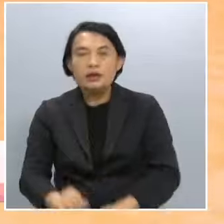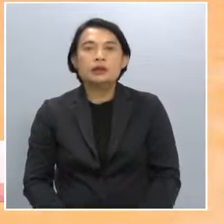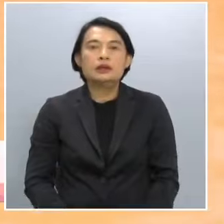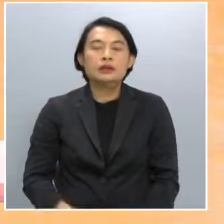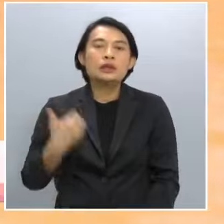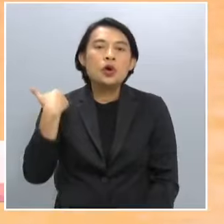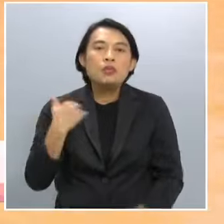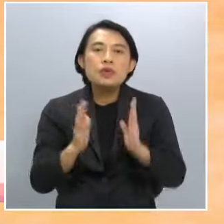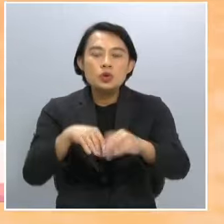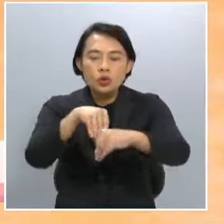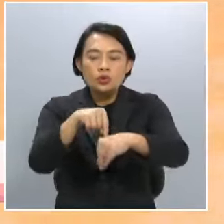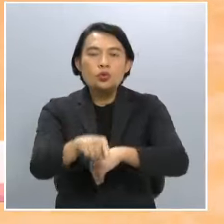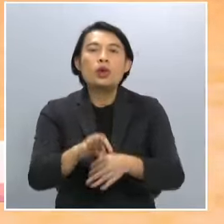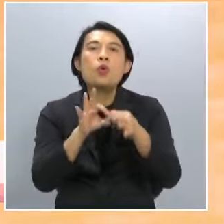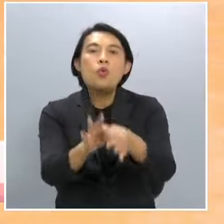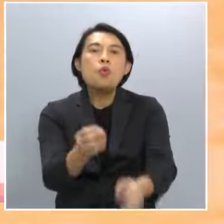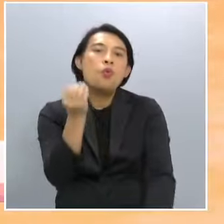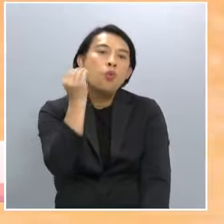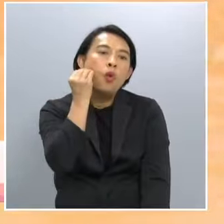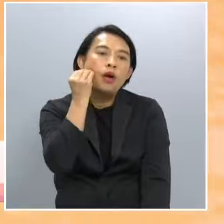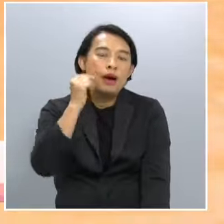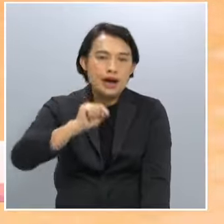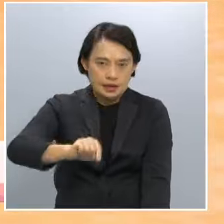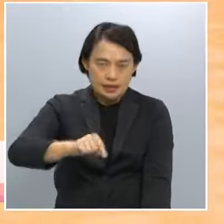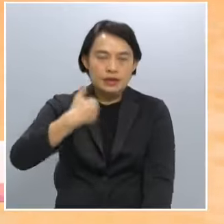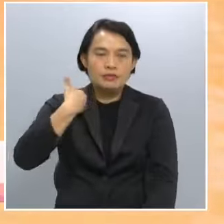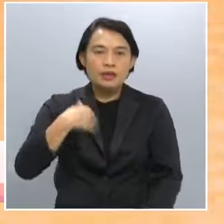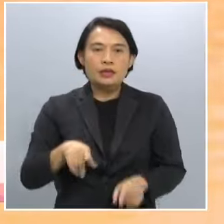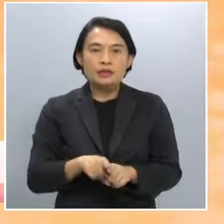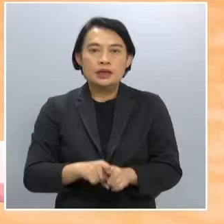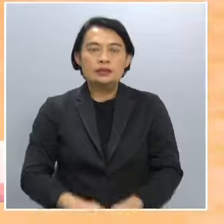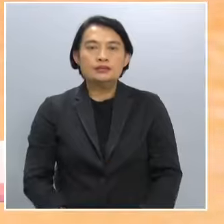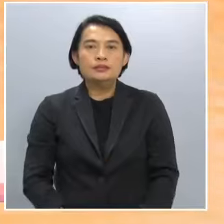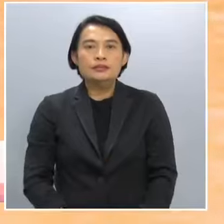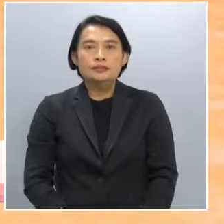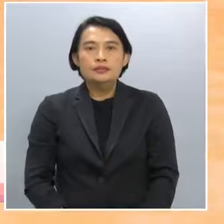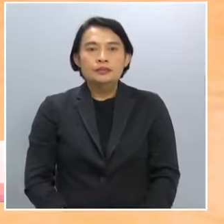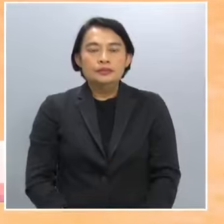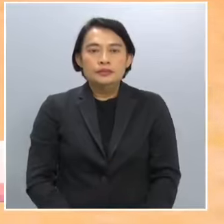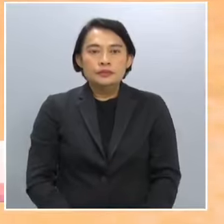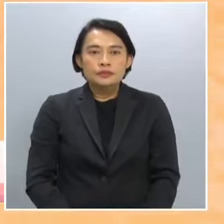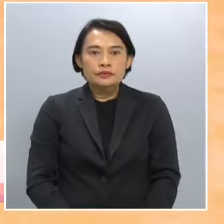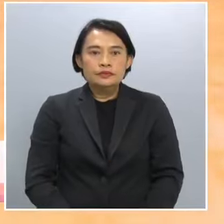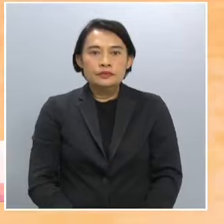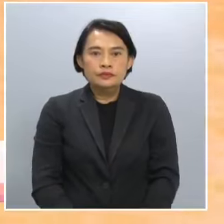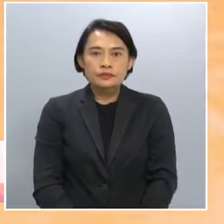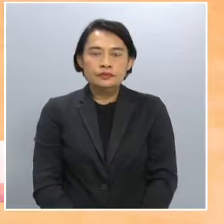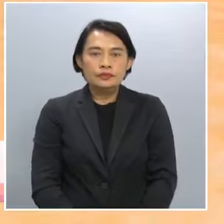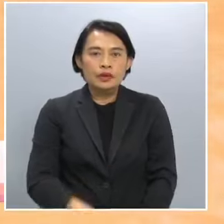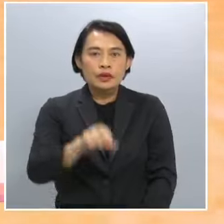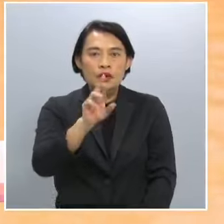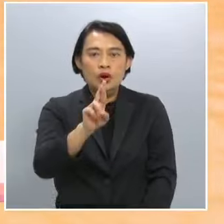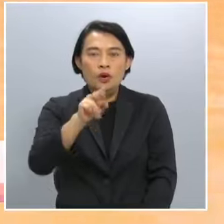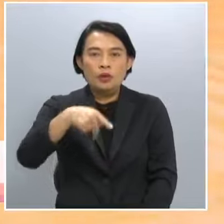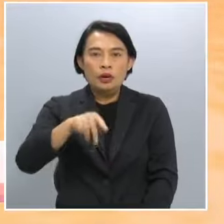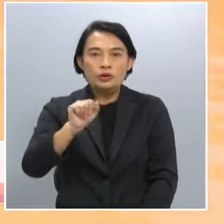ที่ไม่ยอมออกไปอยู่ในพื้นที่ข้างนอกนะครับก็เราก็มีจัดเจ้าหน้าที่ไม่ว่าจะเป็นรพ.ส.ต.ไม่ว่าจะเป็น